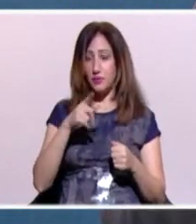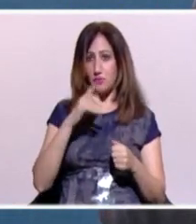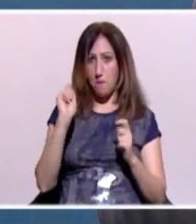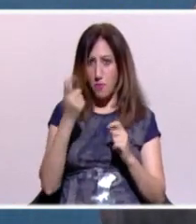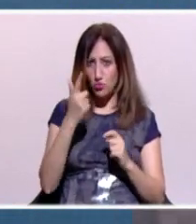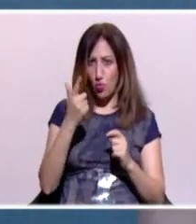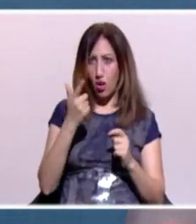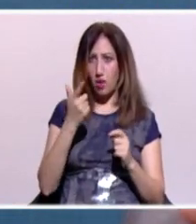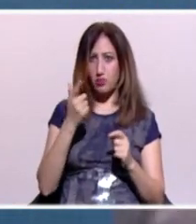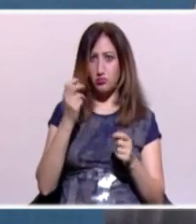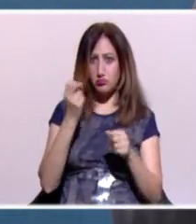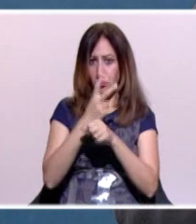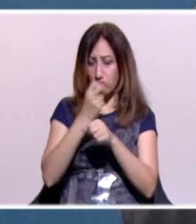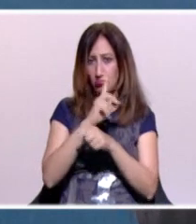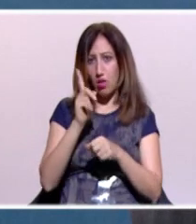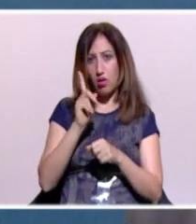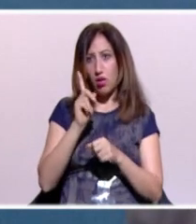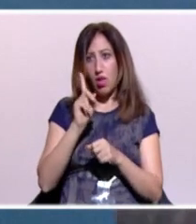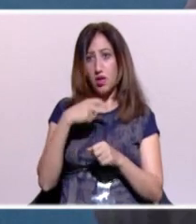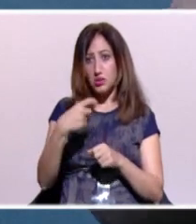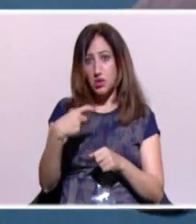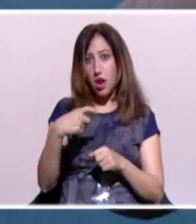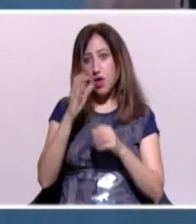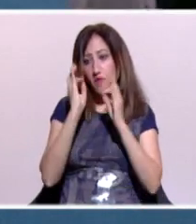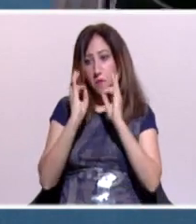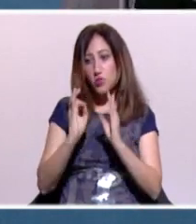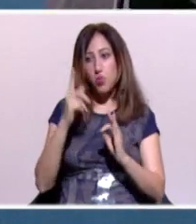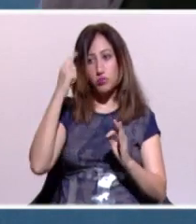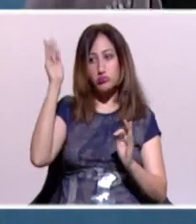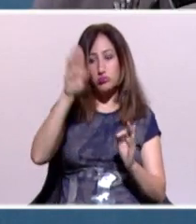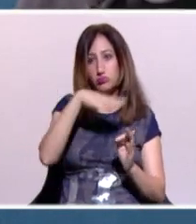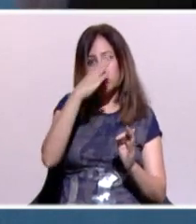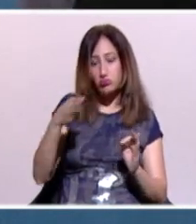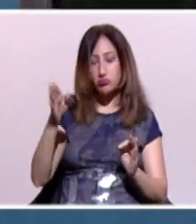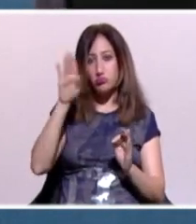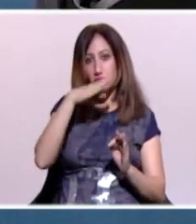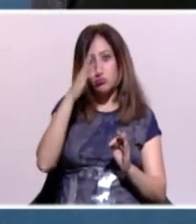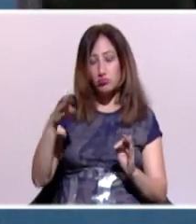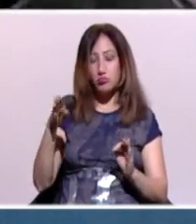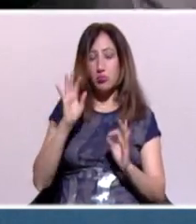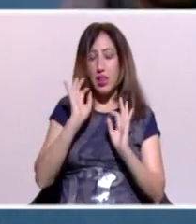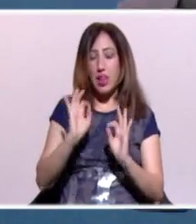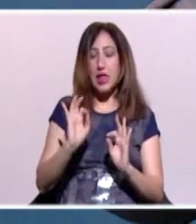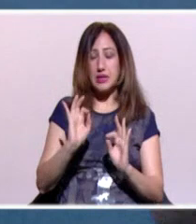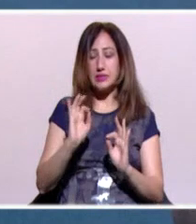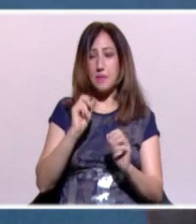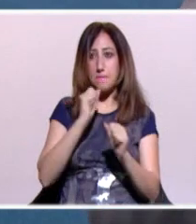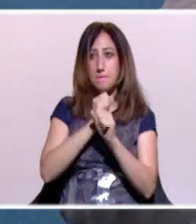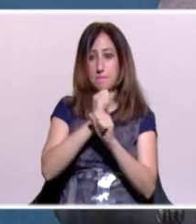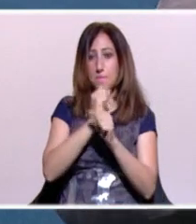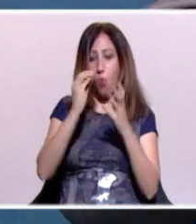بشكل عشوائي ولا بشكل وليد اللحظه. ده تخطيط مسبق وتنفيذ في على مراحل،